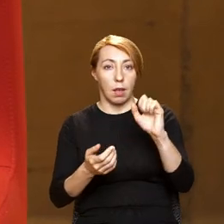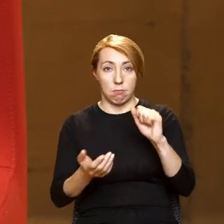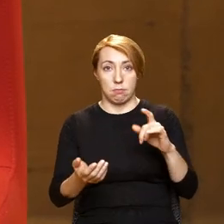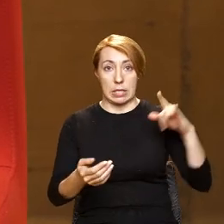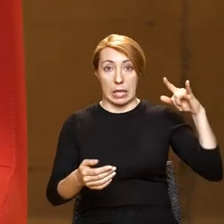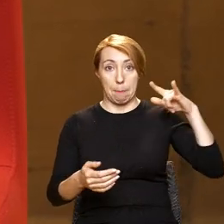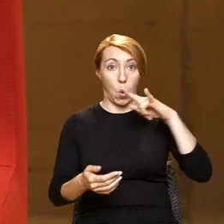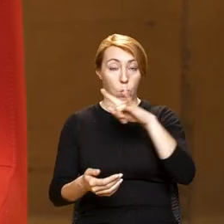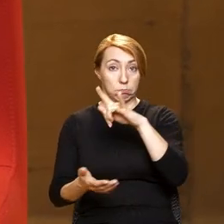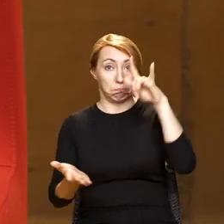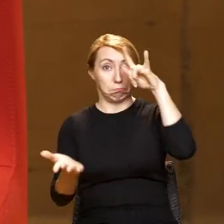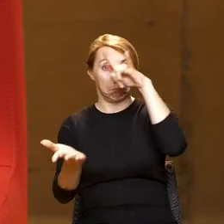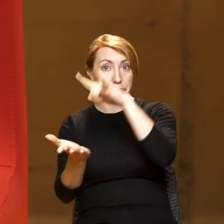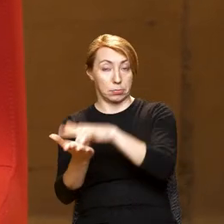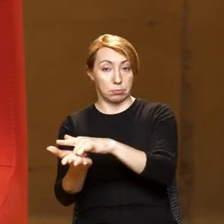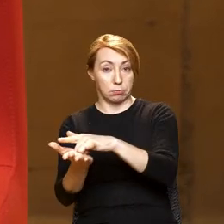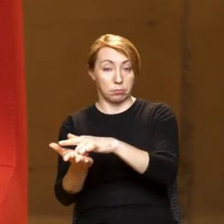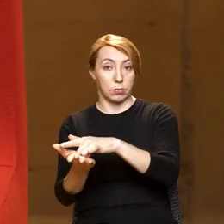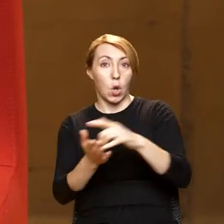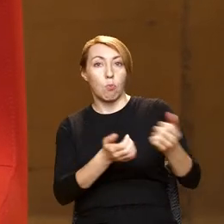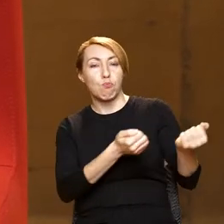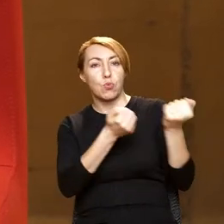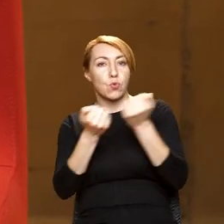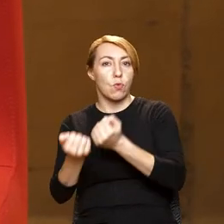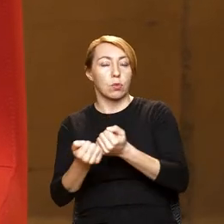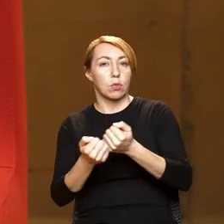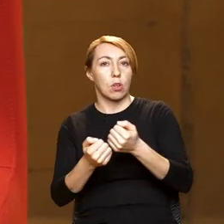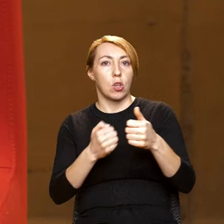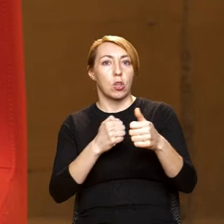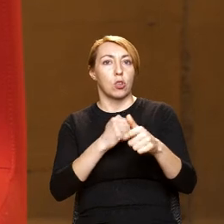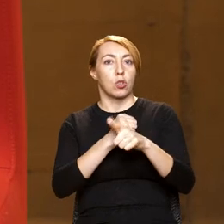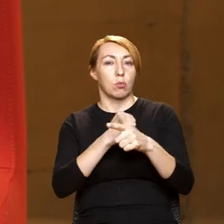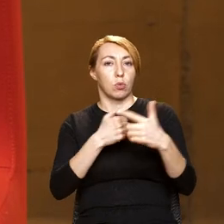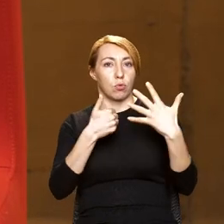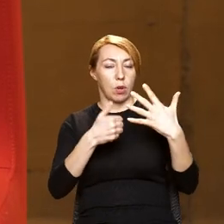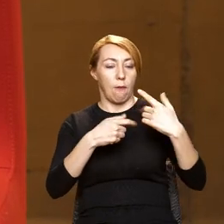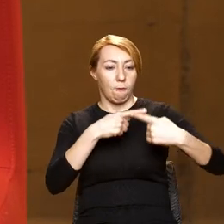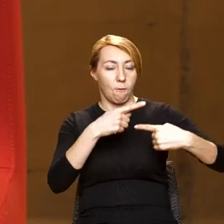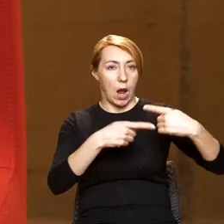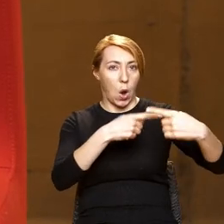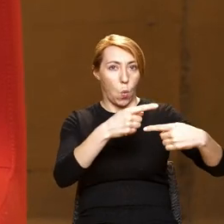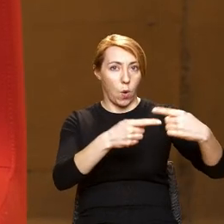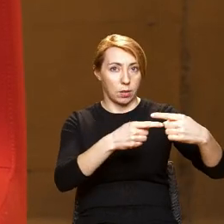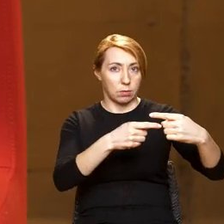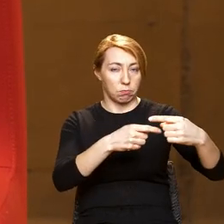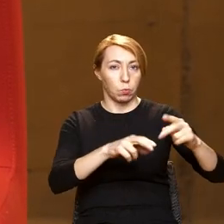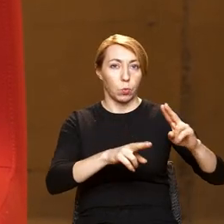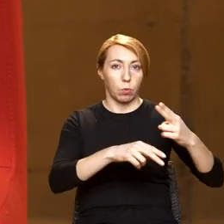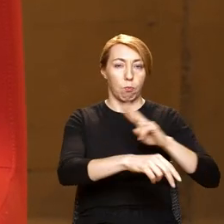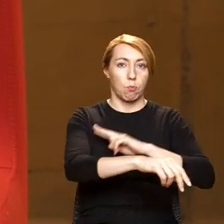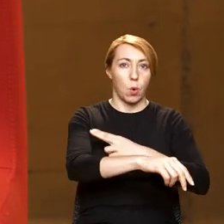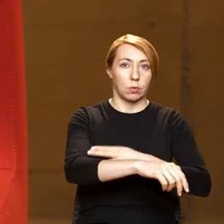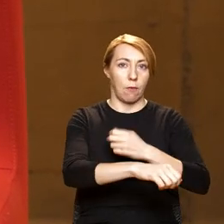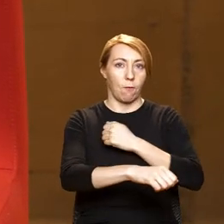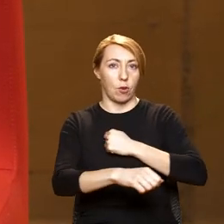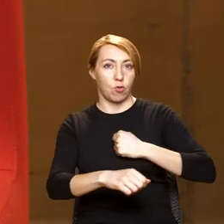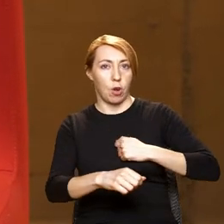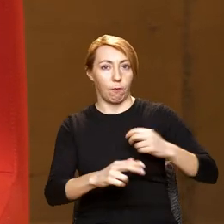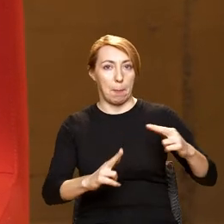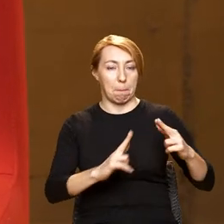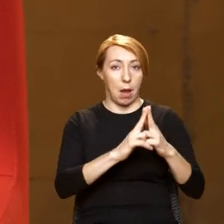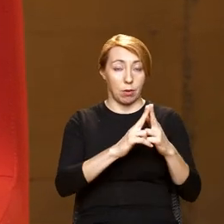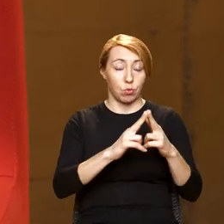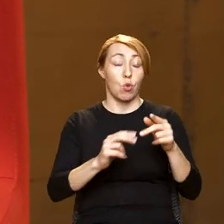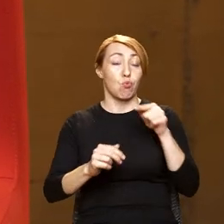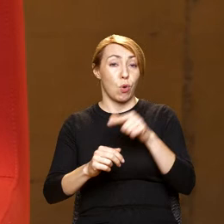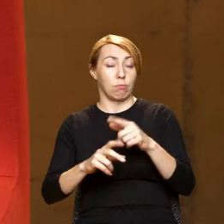samolot, który przywiózł 76 wałków z Poznania przez Warszawę i Paryż. I od tego zaczyna